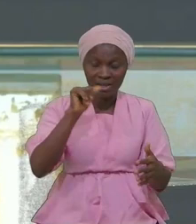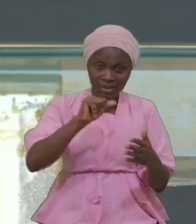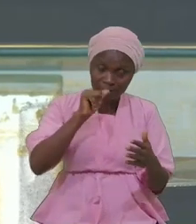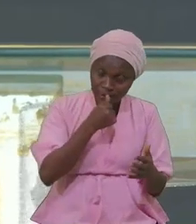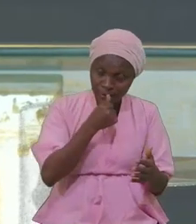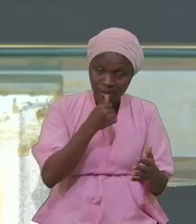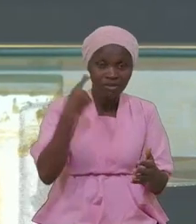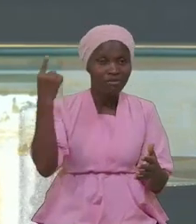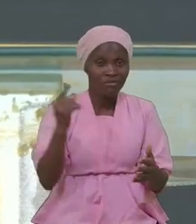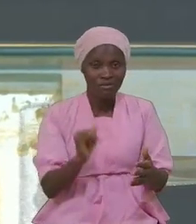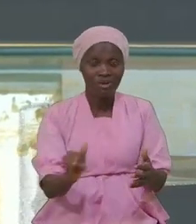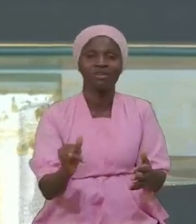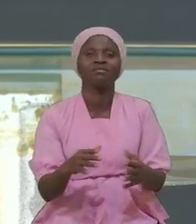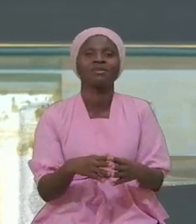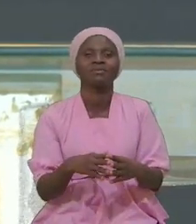à toujours.